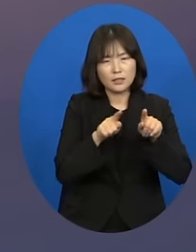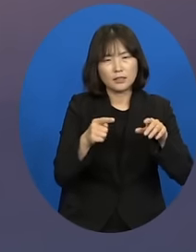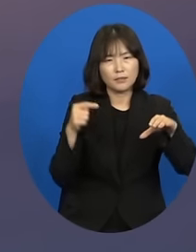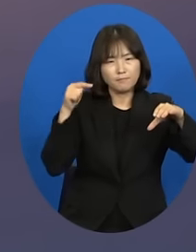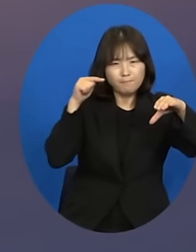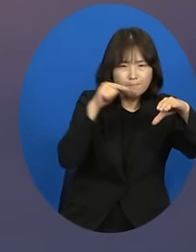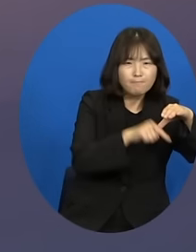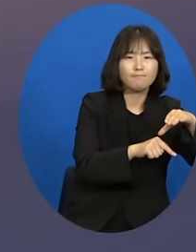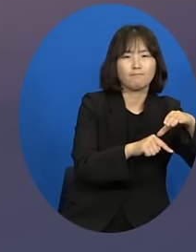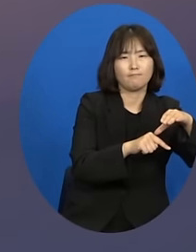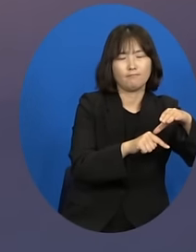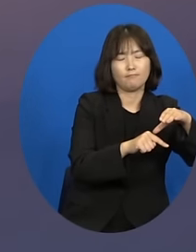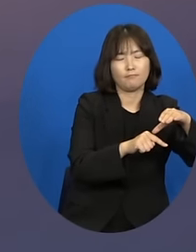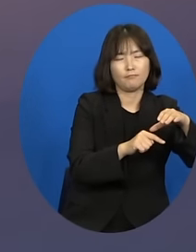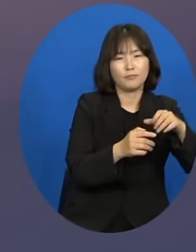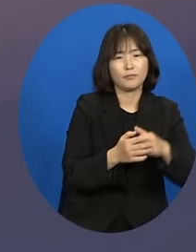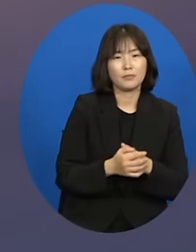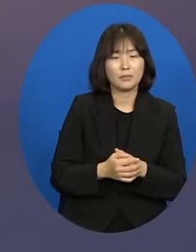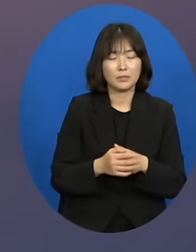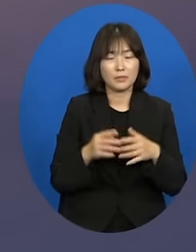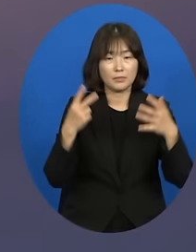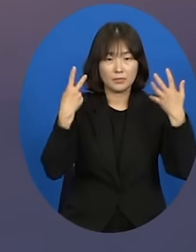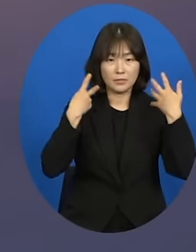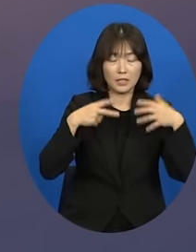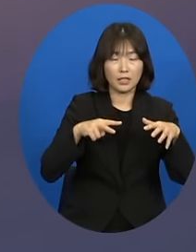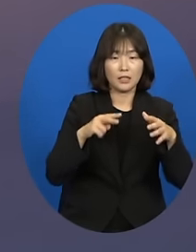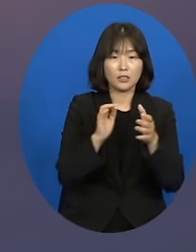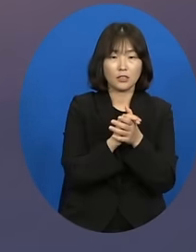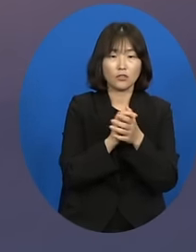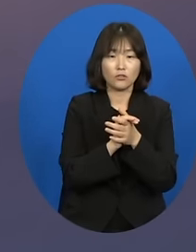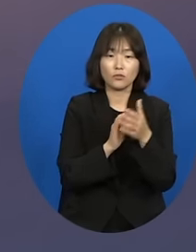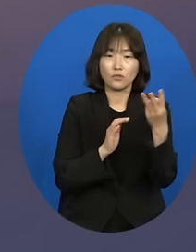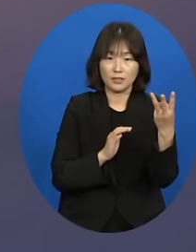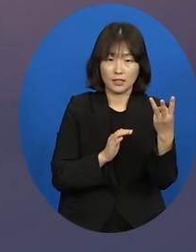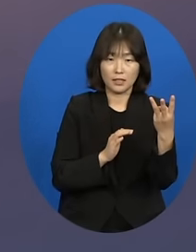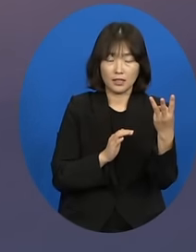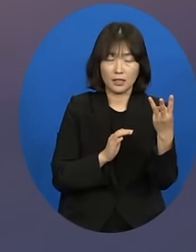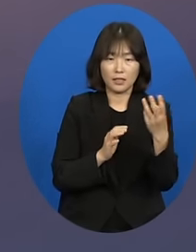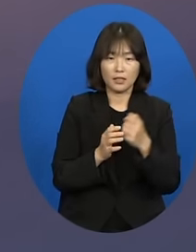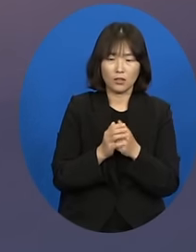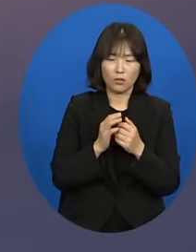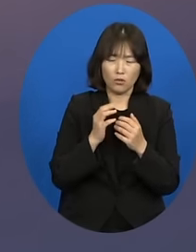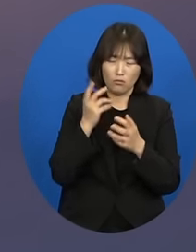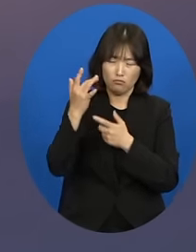다니엘의 세 친구들을 풀무불에 던지잖아요.